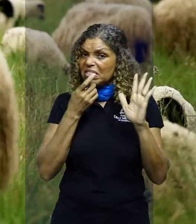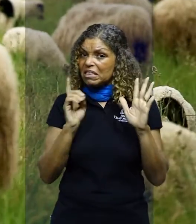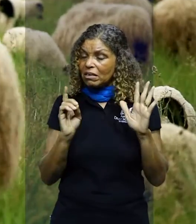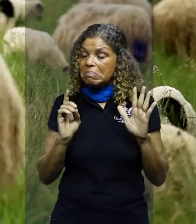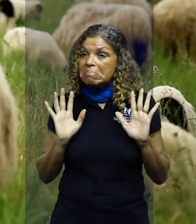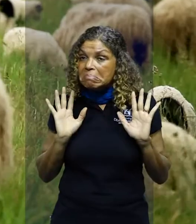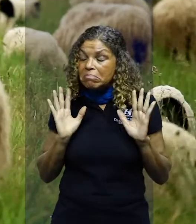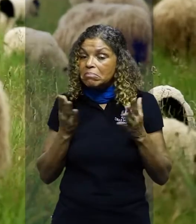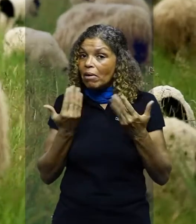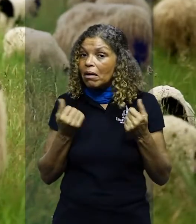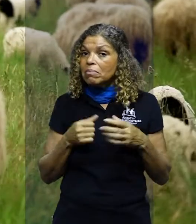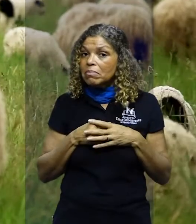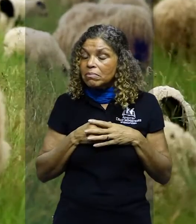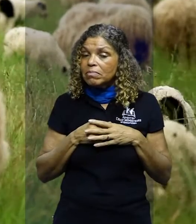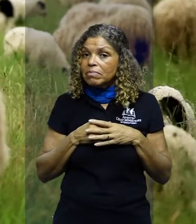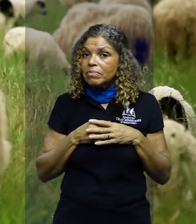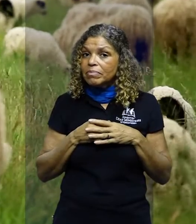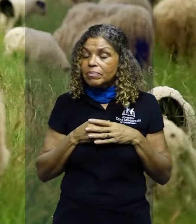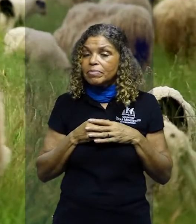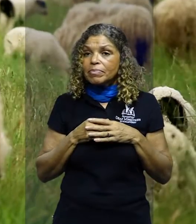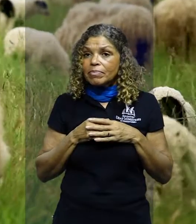de décembre. C'est à discuter.